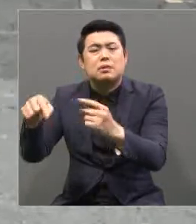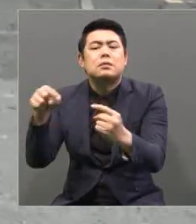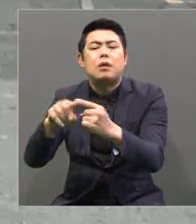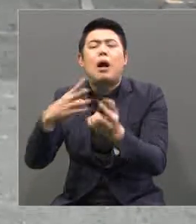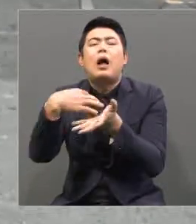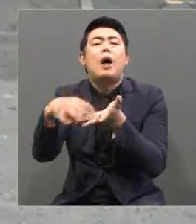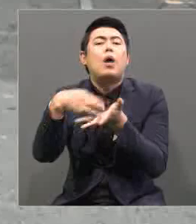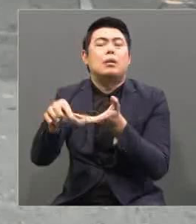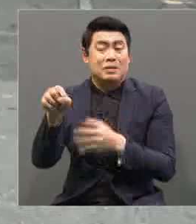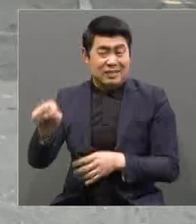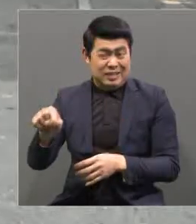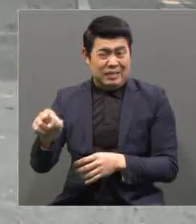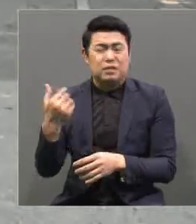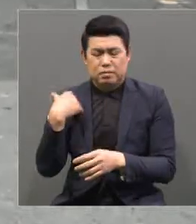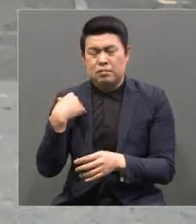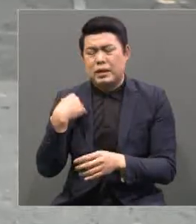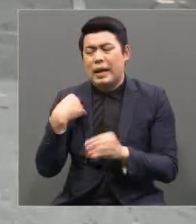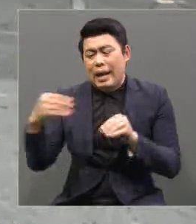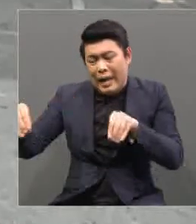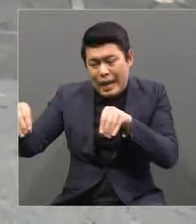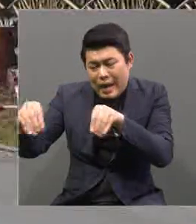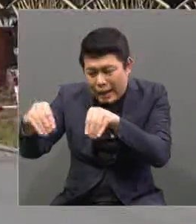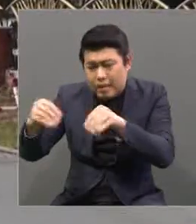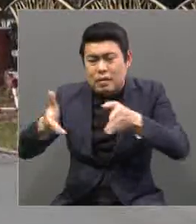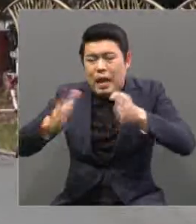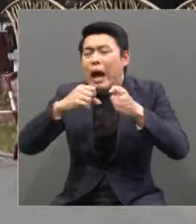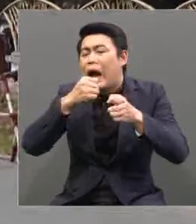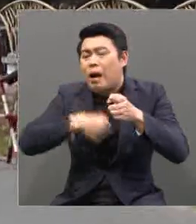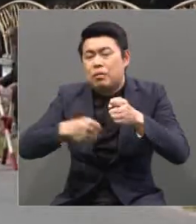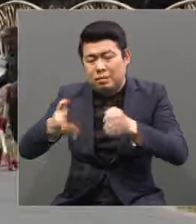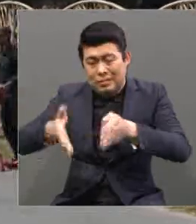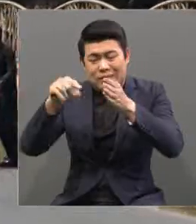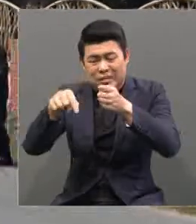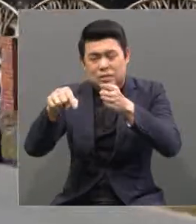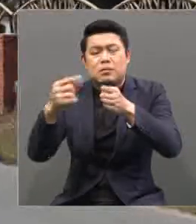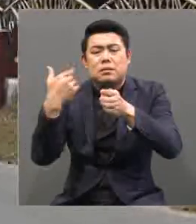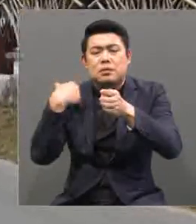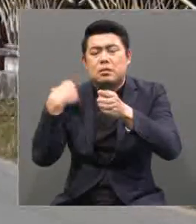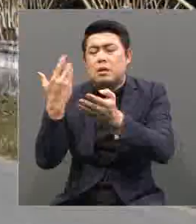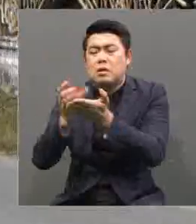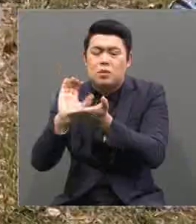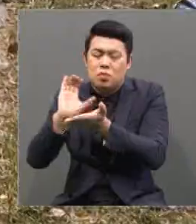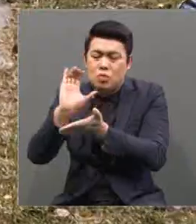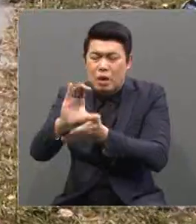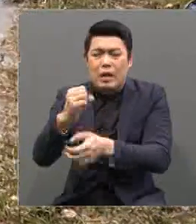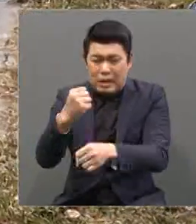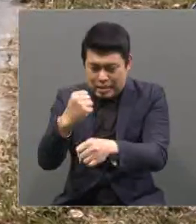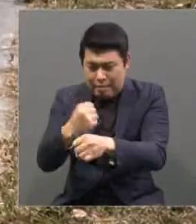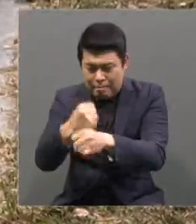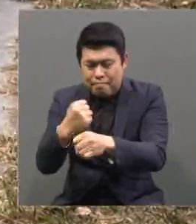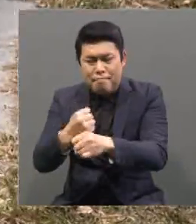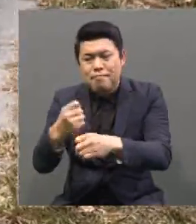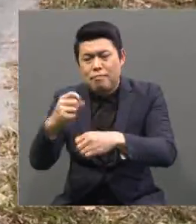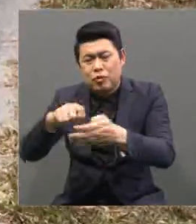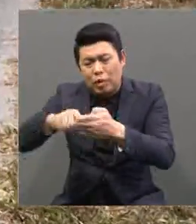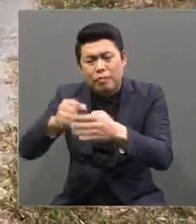ารบกบอกว่าจุดที่เกิดเพลิงไหม้เนี่ยอยู่ใกล้กับอาคารเก่าซึ่งอาคารนั้นเนี่ยได้รับงบประมาณมากำลังจะมีการปรับปรุง